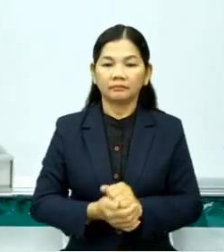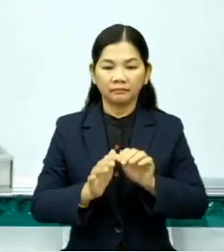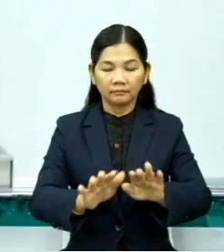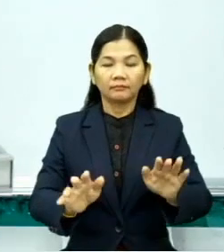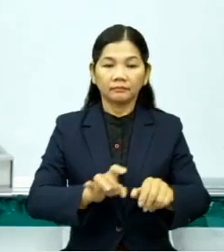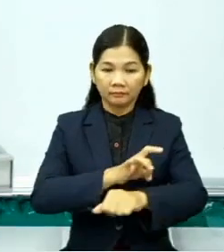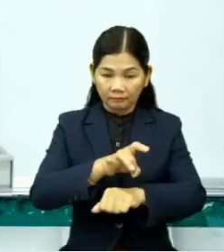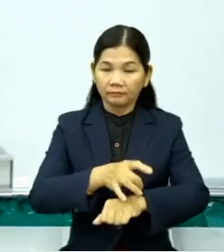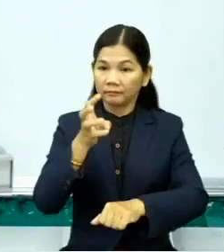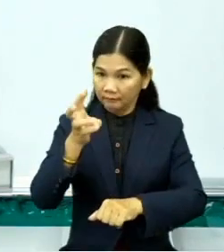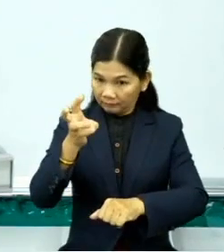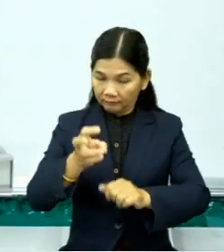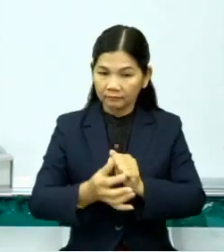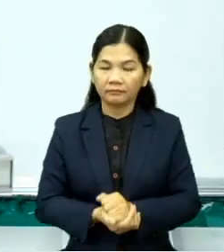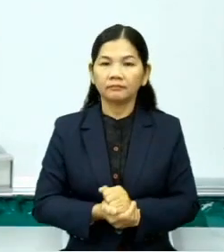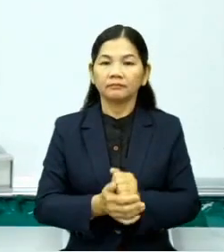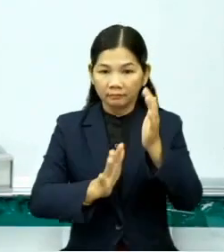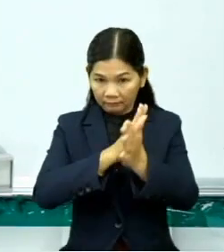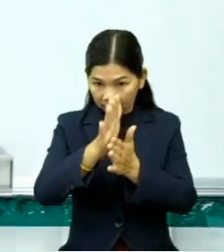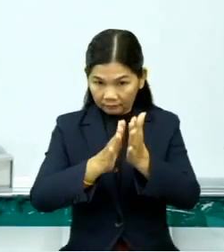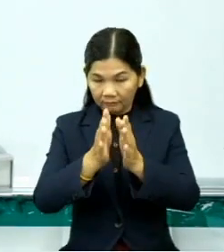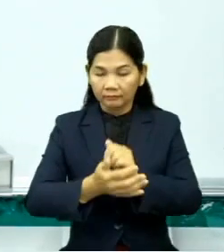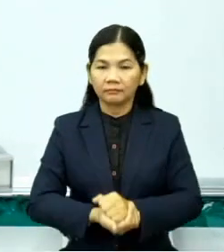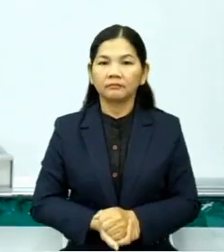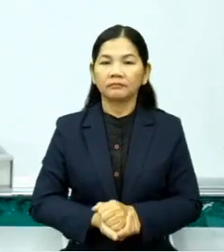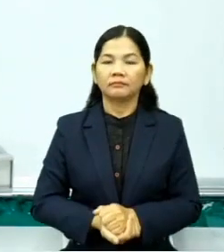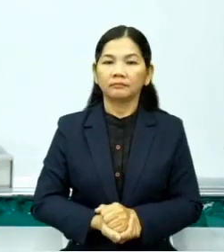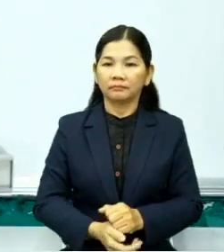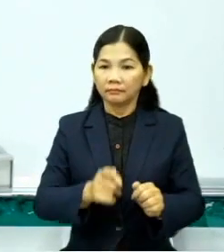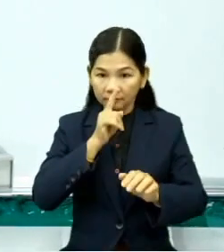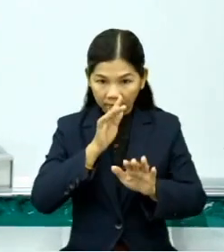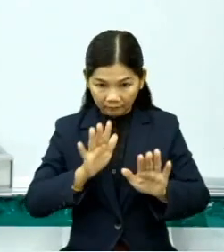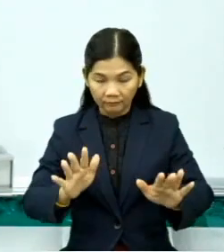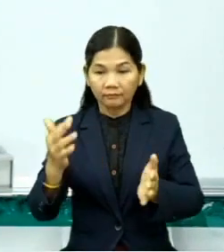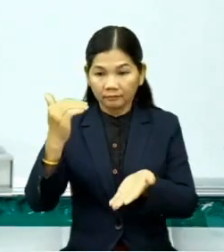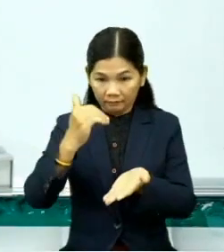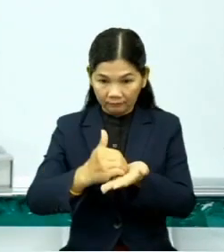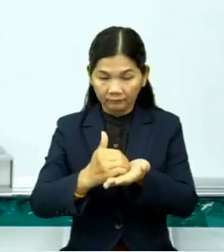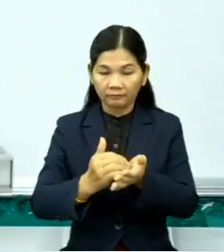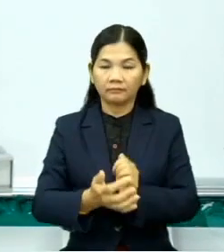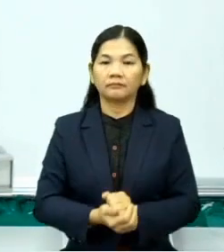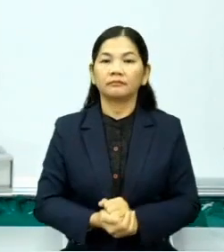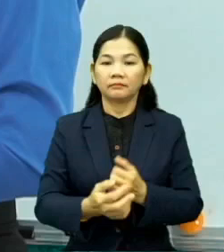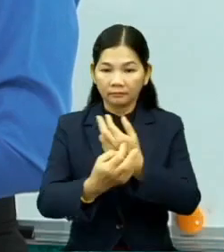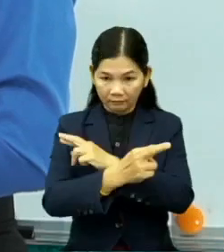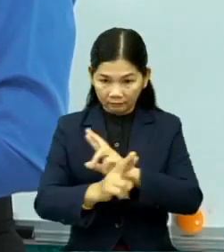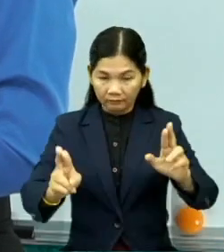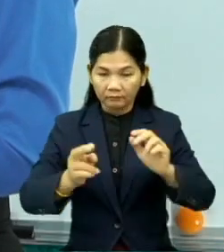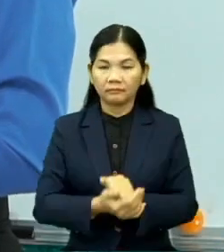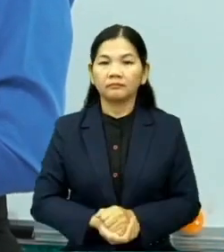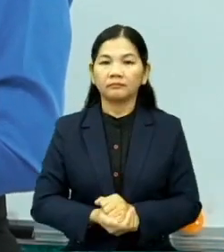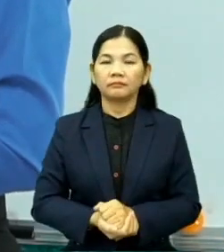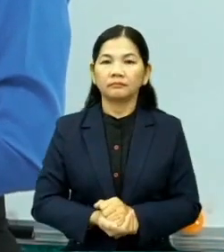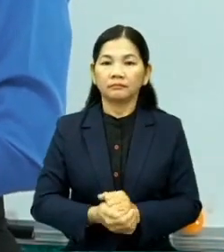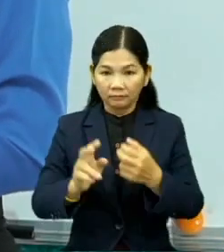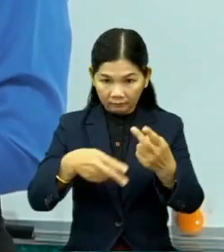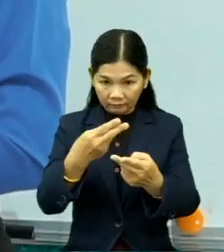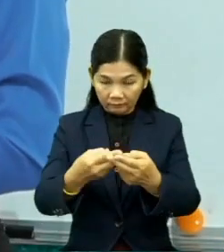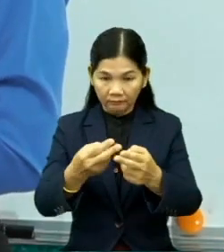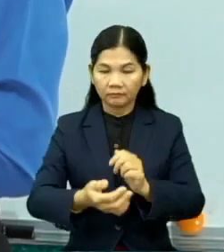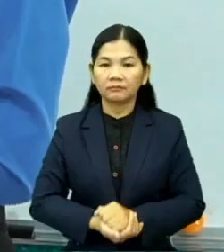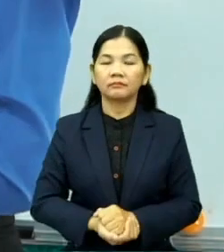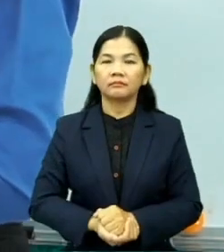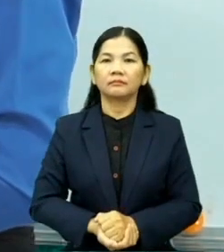ទុកពេលបន្តិចសម្រាប់ឲ្យកូនអានអត្ថបទចាដោយស្ងៀមស្ងាត់ម្ដងទៀតចាដើម្បីត្រៀមចាត្រៀមឆ្លើយសំណួរ